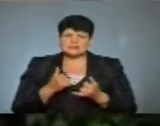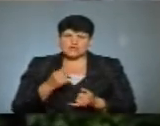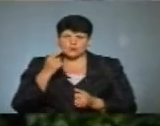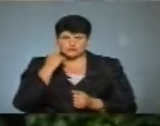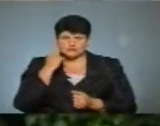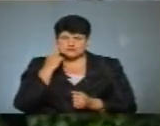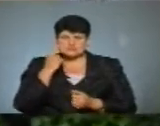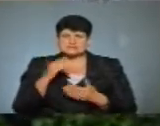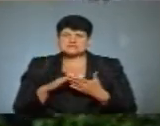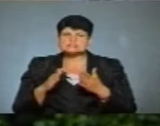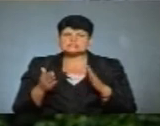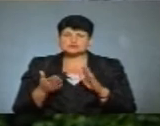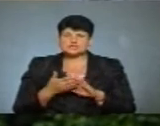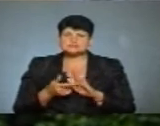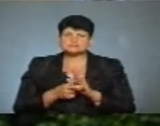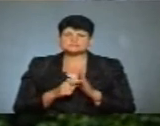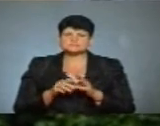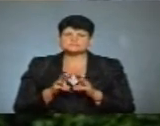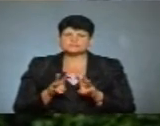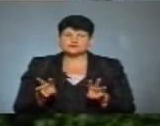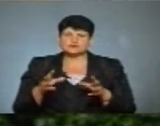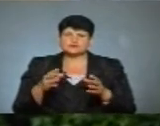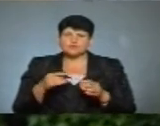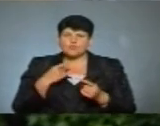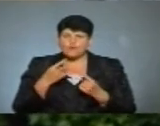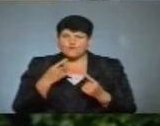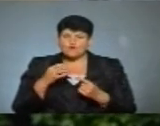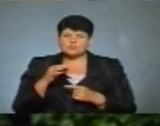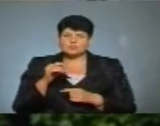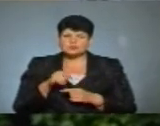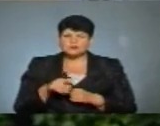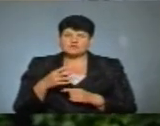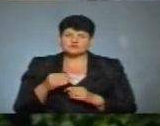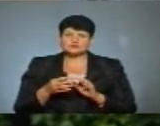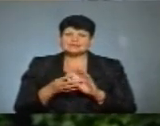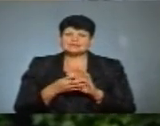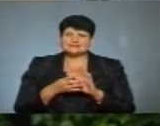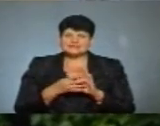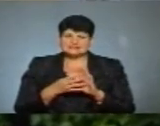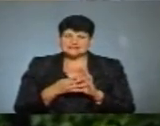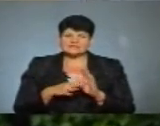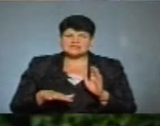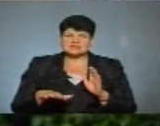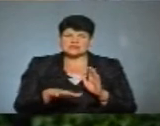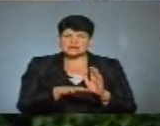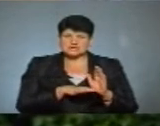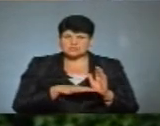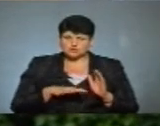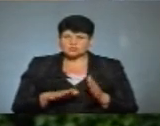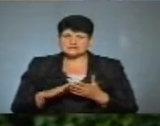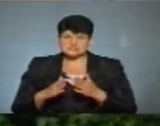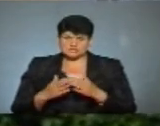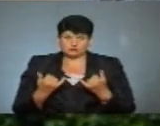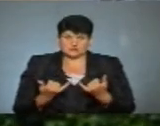оцінки підситуації Кабміном, говорять про те, що 9 адміністративних територій станом